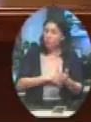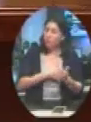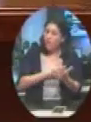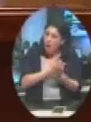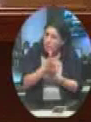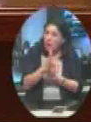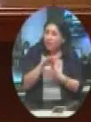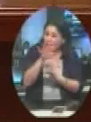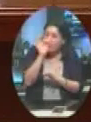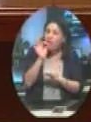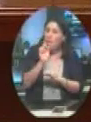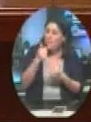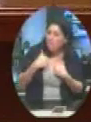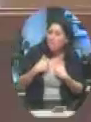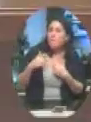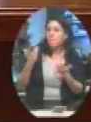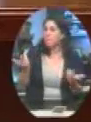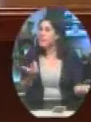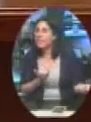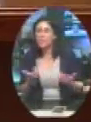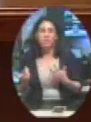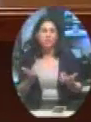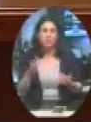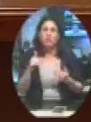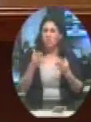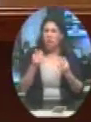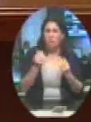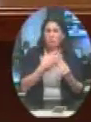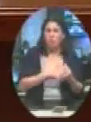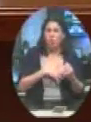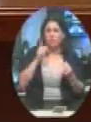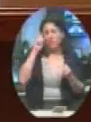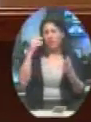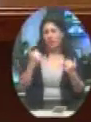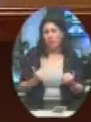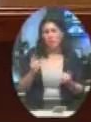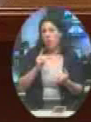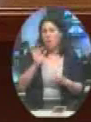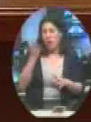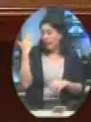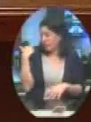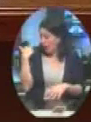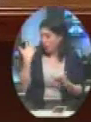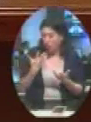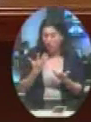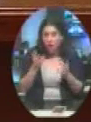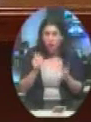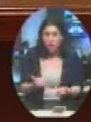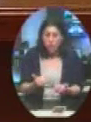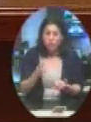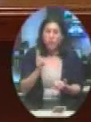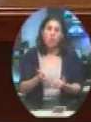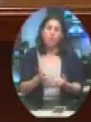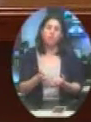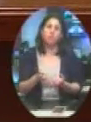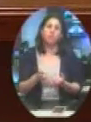מה היה, מי נתן תורה, איך נעשה, אבל יש רבים שרוצים לדעת היום לא מה היה ורוצים לדעת איך הם יכולים היום להגיע